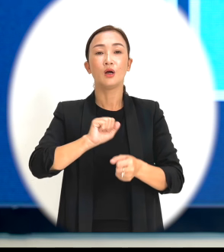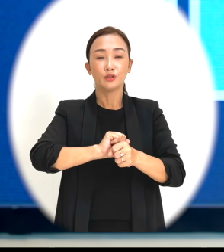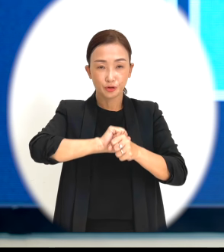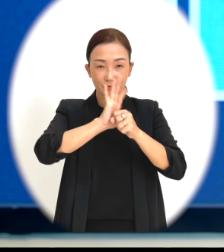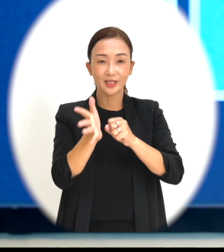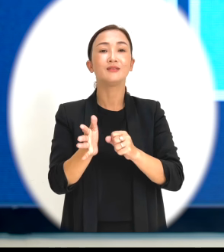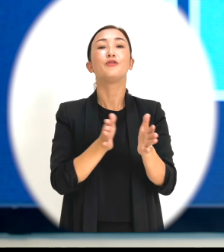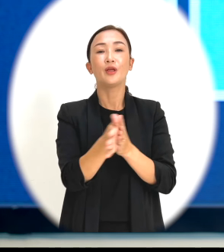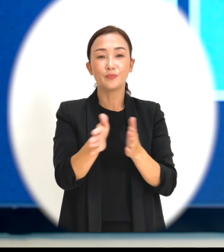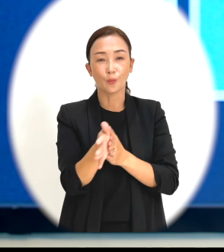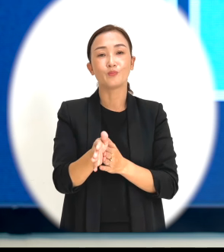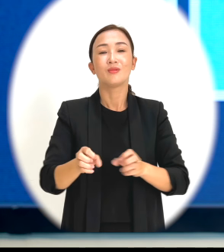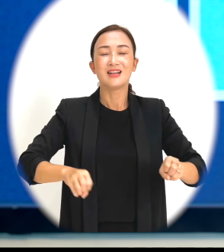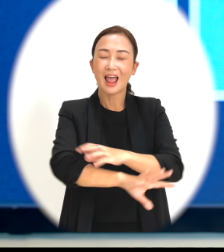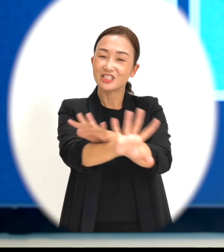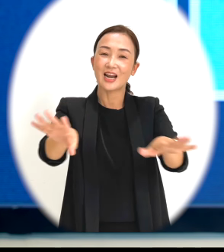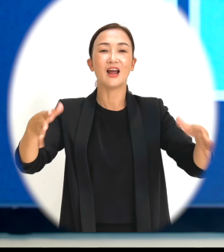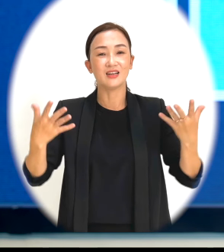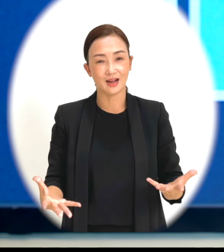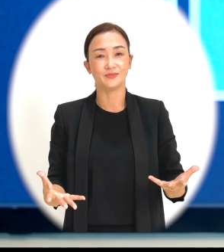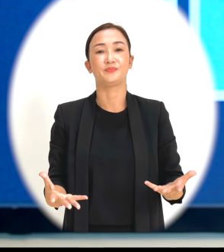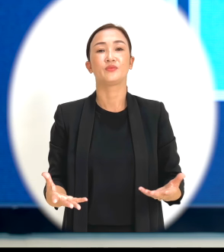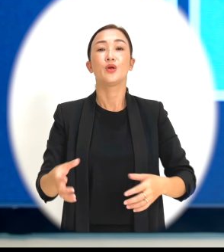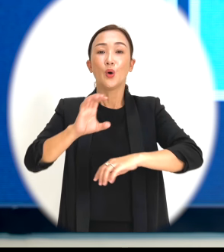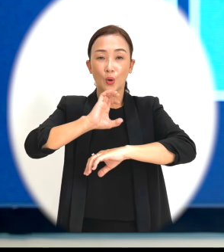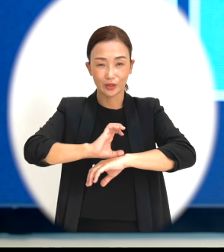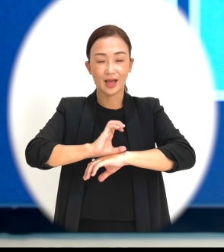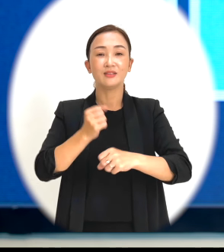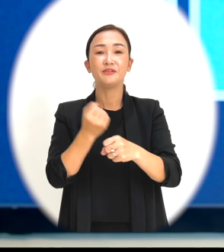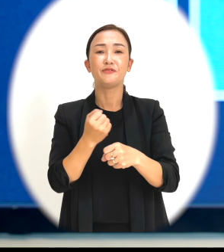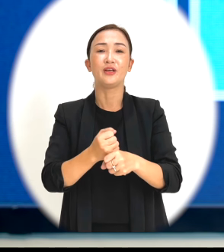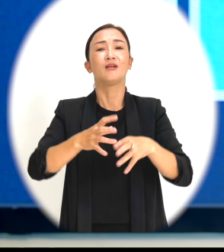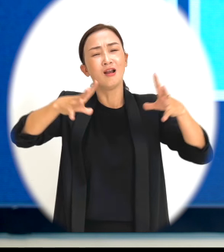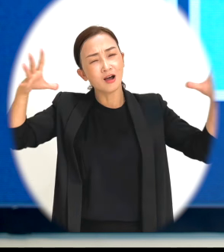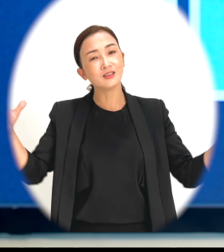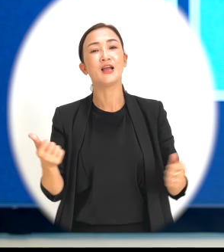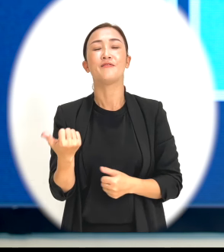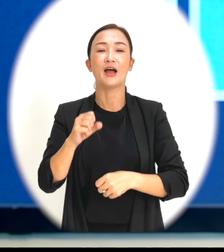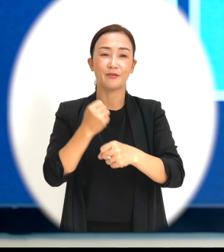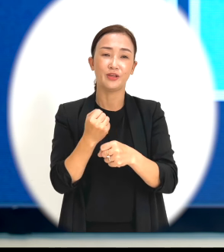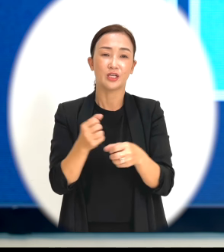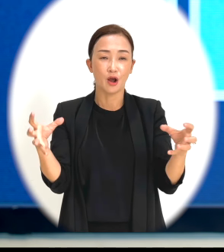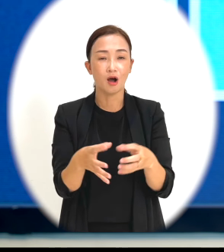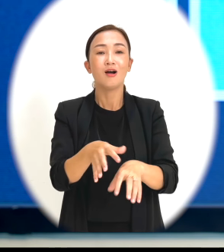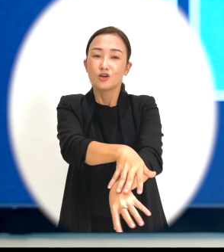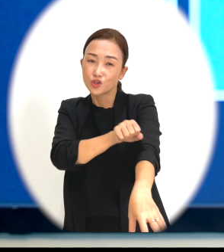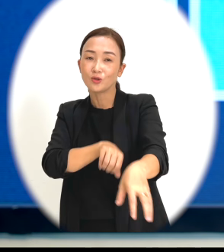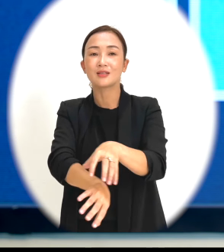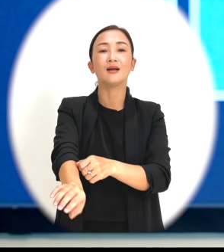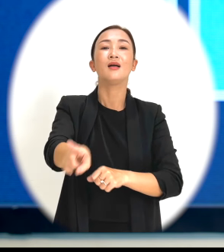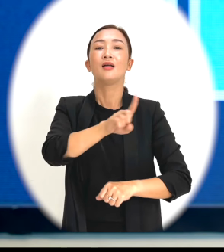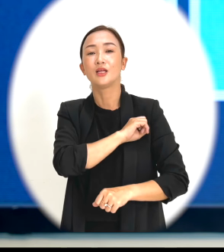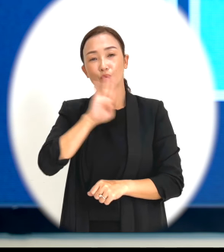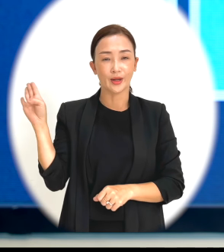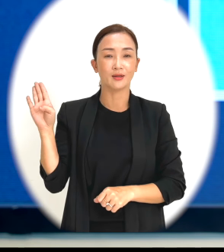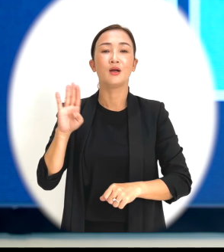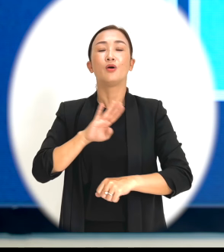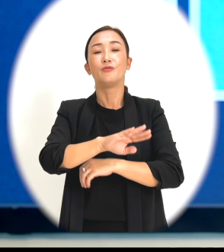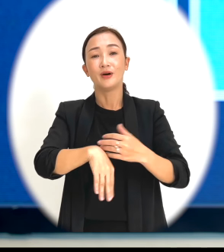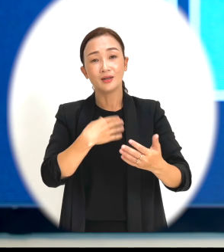khó lường, chúng ta vẫn sẵn sàng thưa, có con đây, với những công tác lớn và nhỏ, bằng tâm tình của những đầy